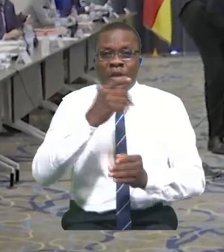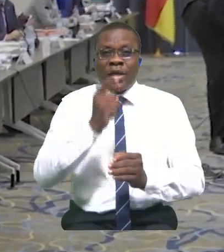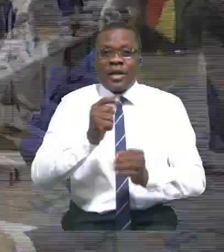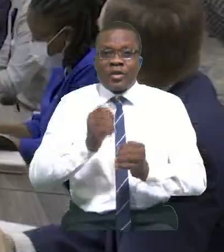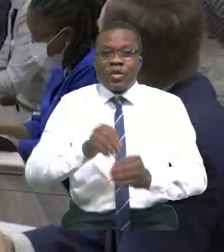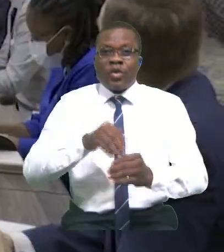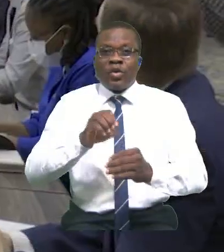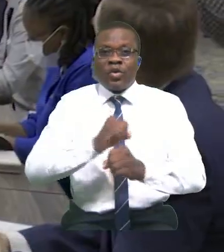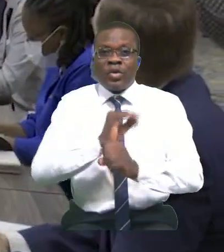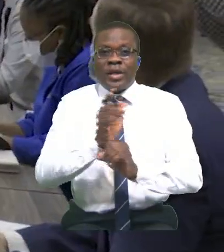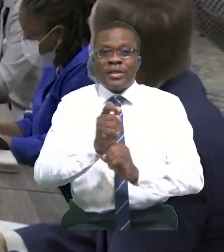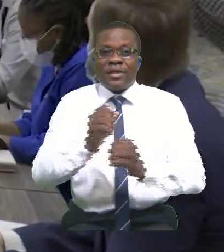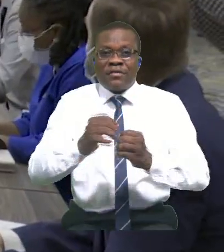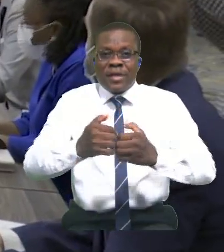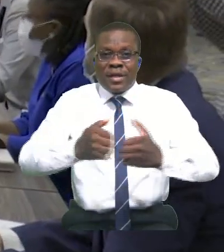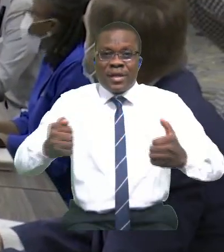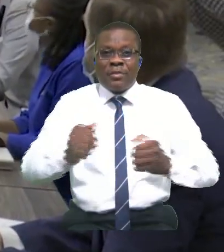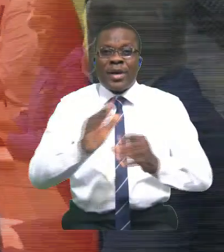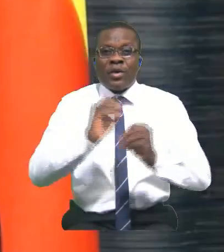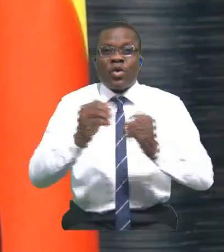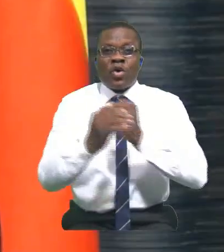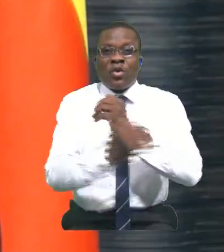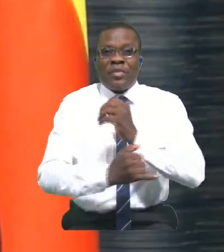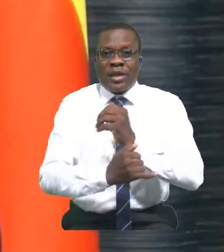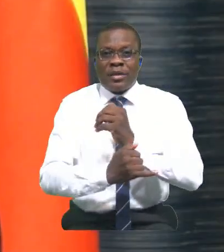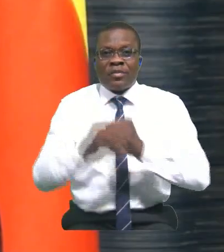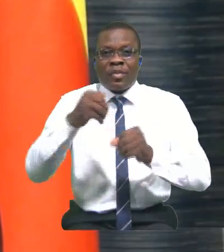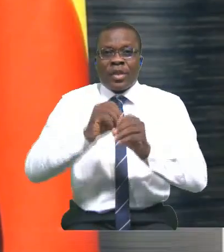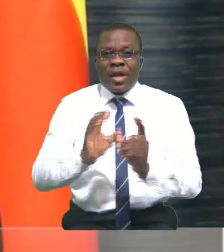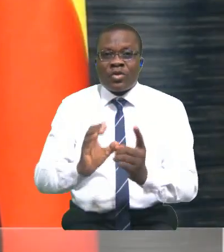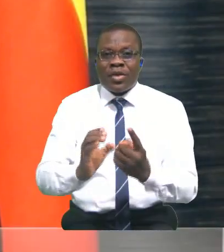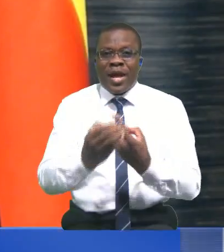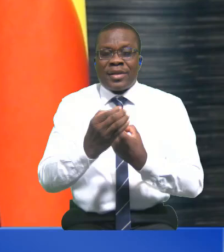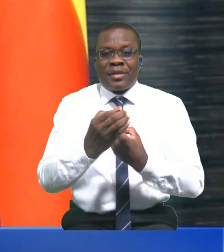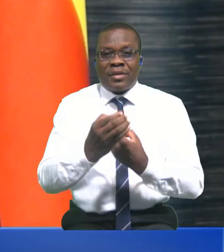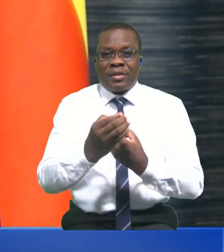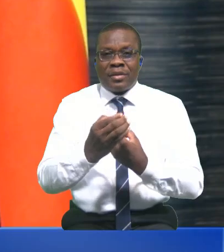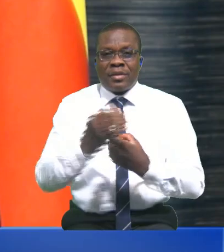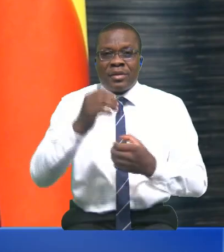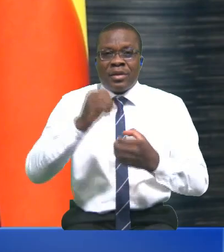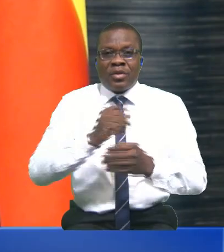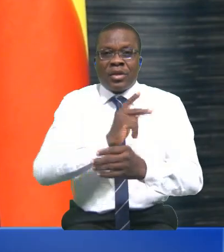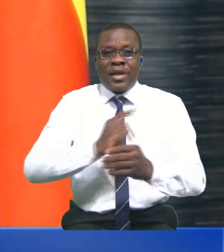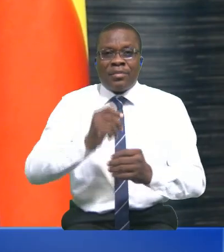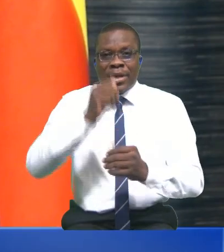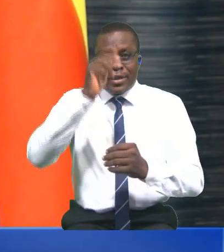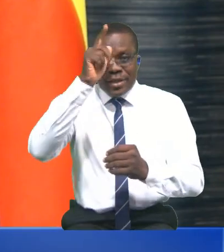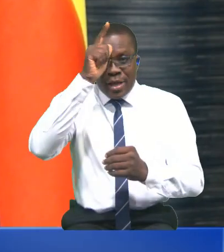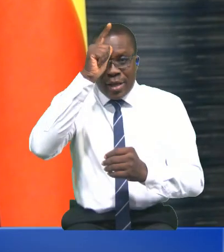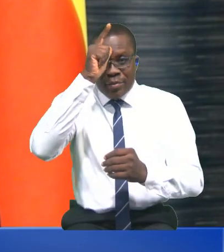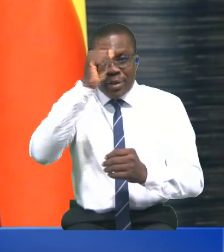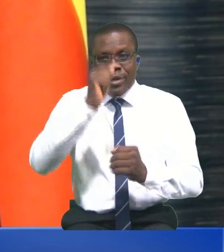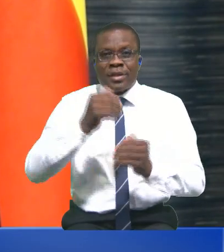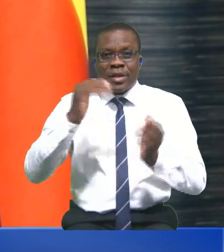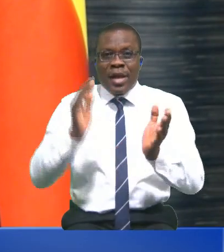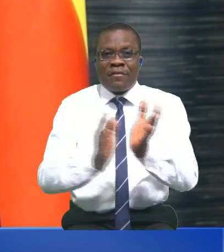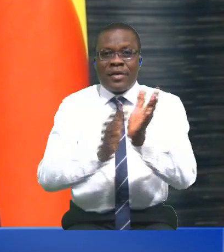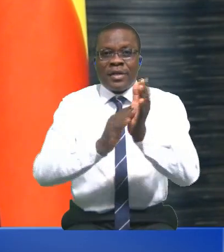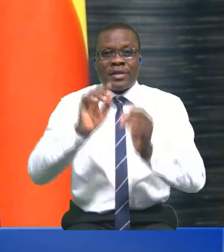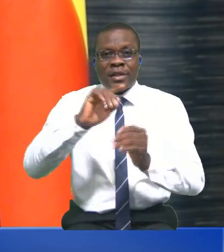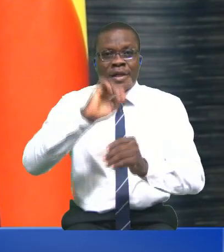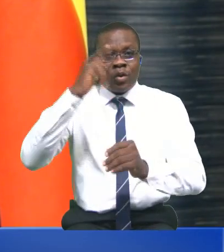n'épagnent aucun pays dans ce cadre la partie allemande a félicité le gouvernement